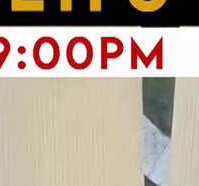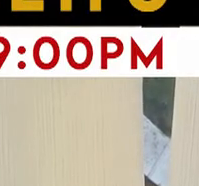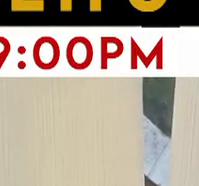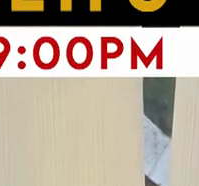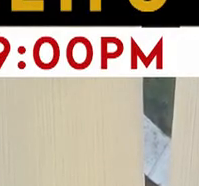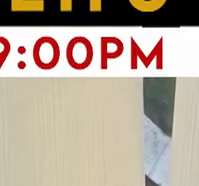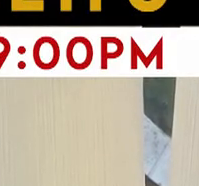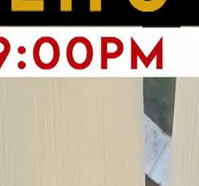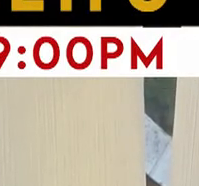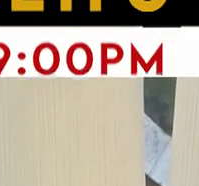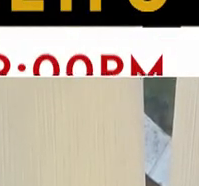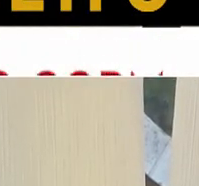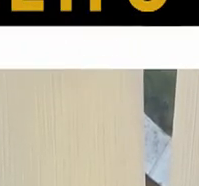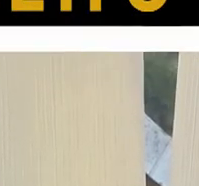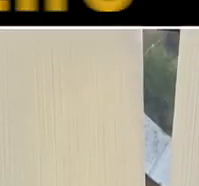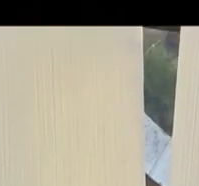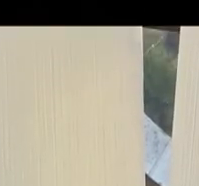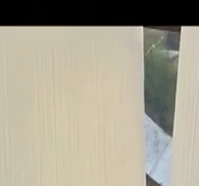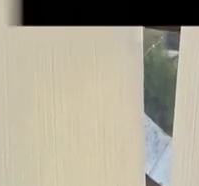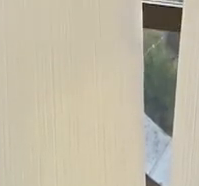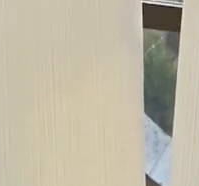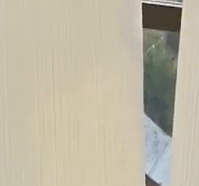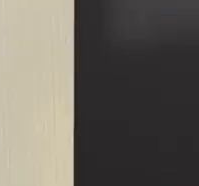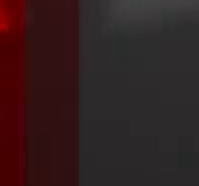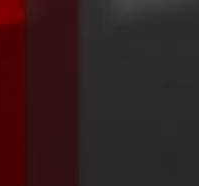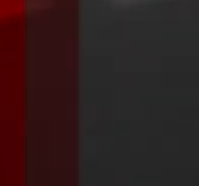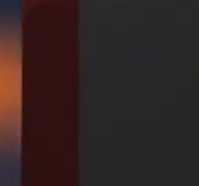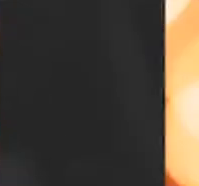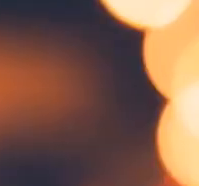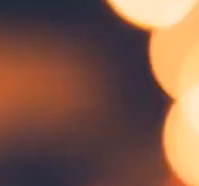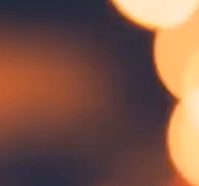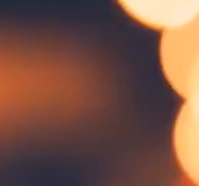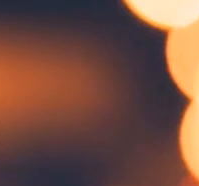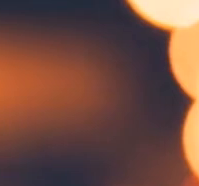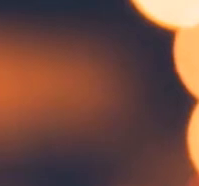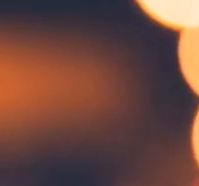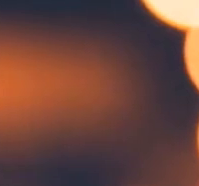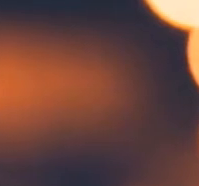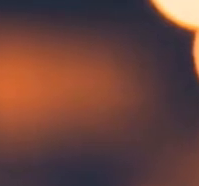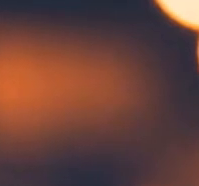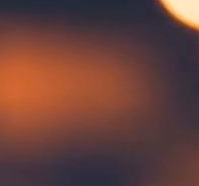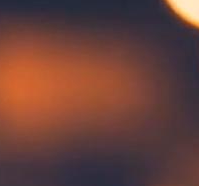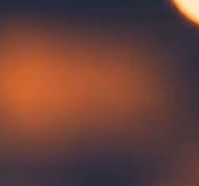leti lapha etiko laka Home Affairs. Ungaphutheli.